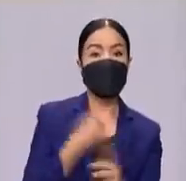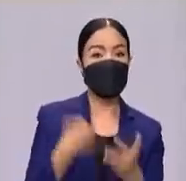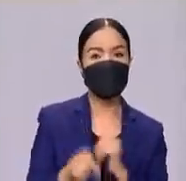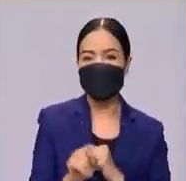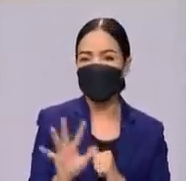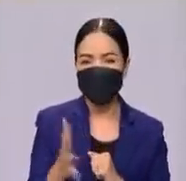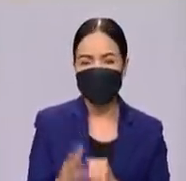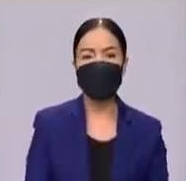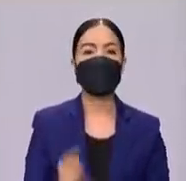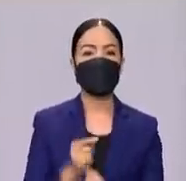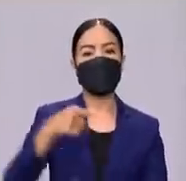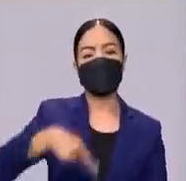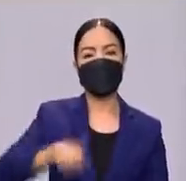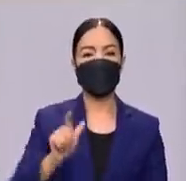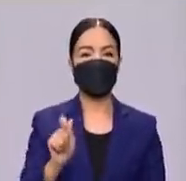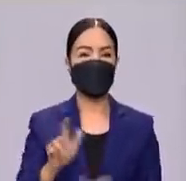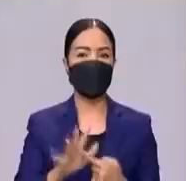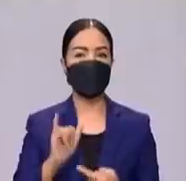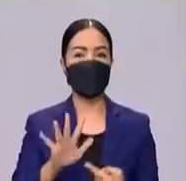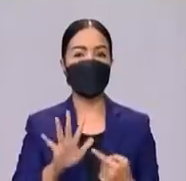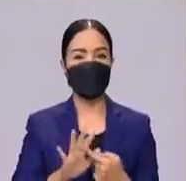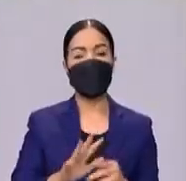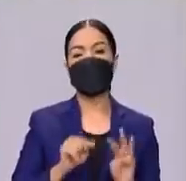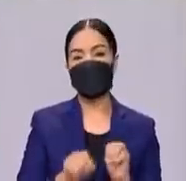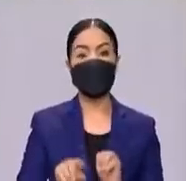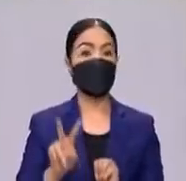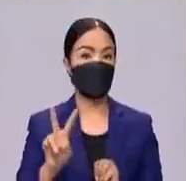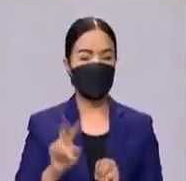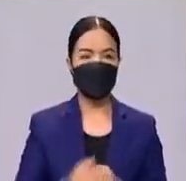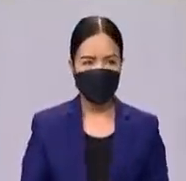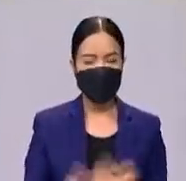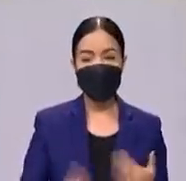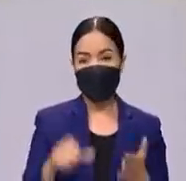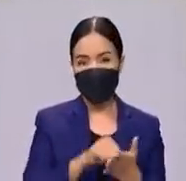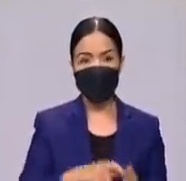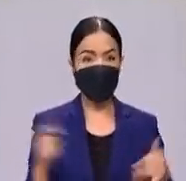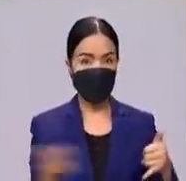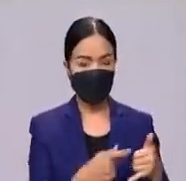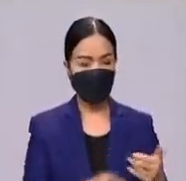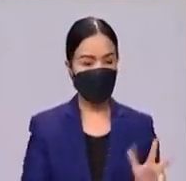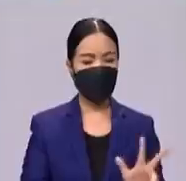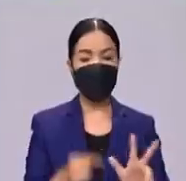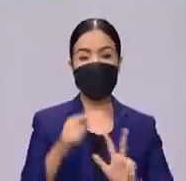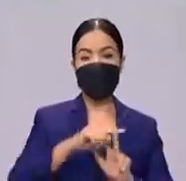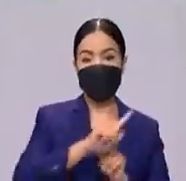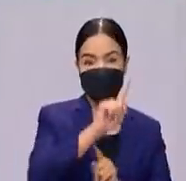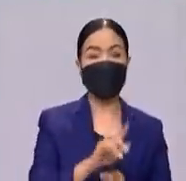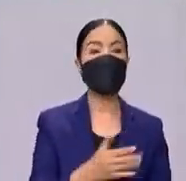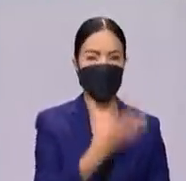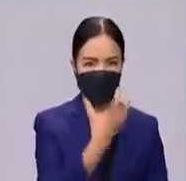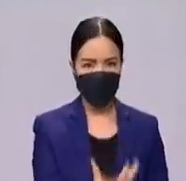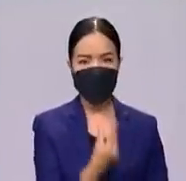นี้ตามป.อาญามาตรา2ก็ศาลพิพากษานะคะได้มีการแก้โทษค่ะจำเลยที่1นายเปรมชัยนะคะเหลือจำ